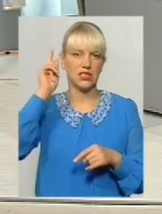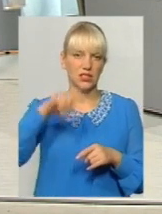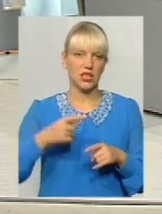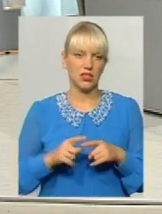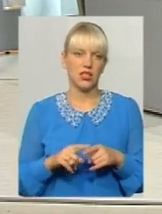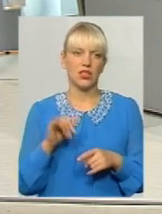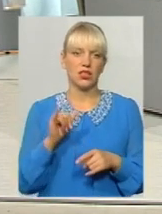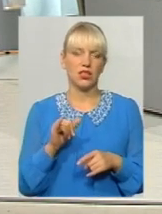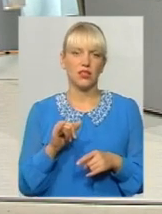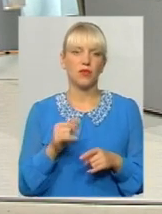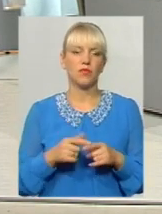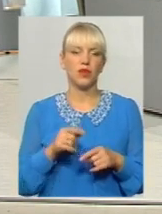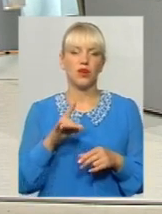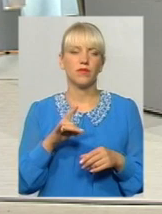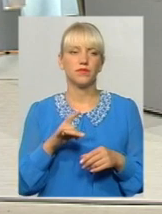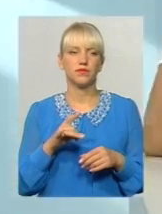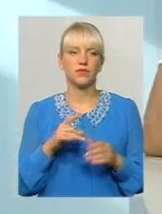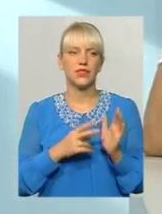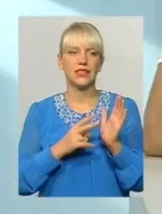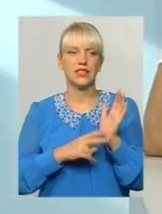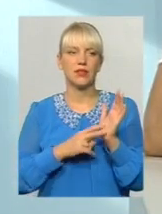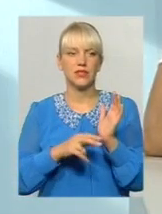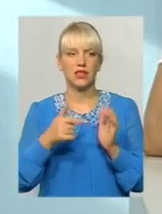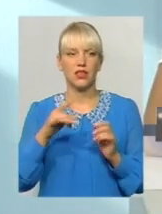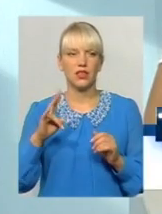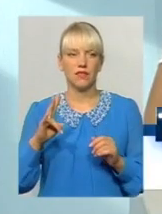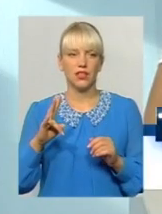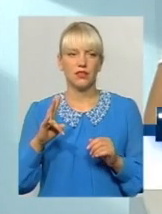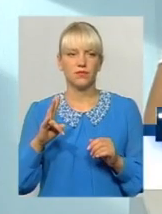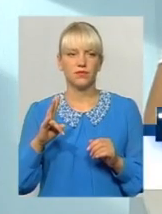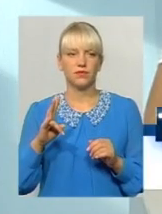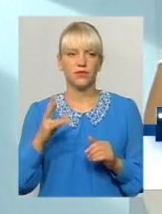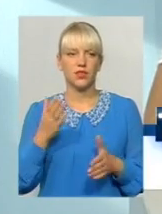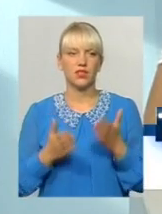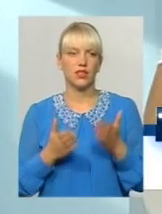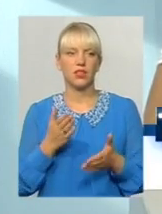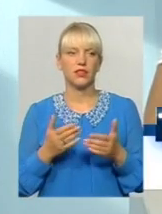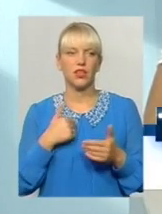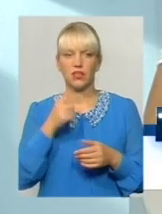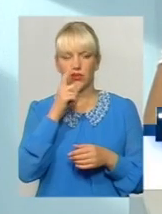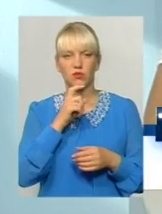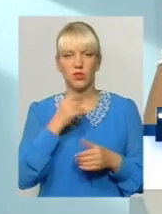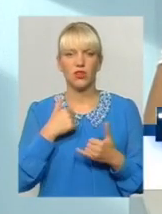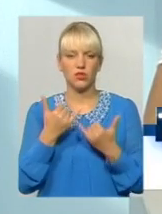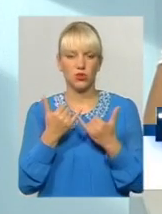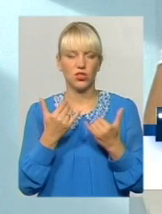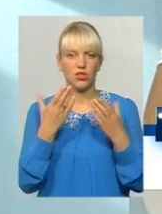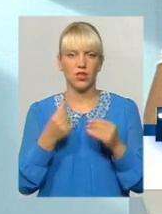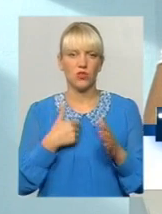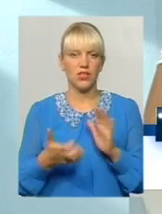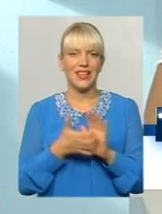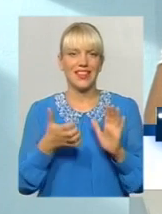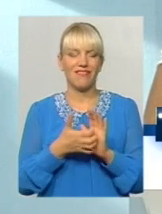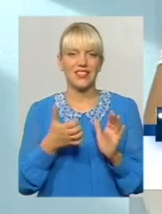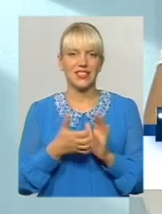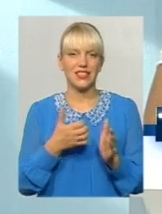більше там до 3 днів там 170 гривень. Якщо я не розумію, у нас на сьогоднішній день такий дефіцит бюджету